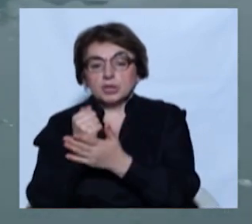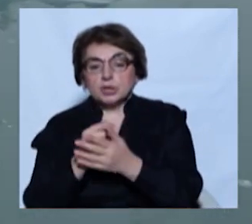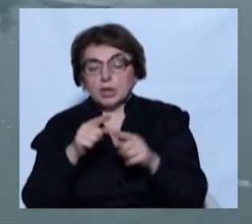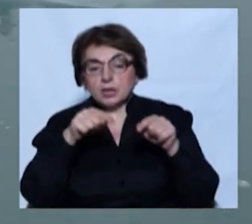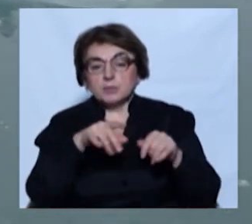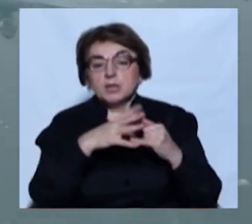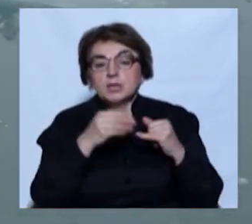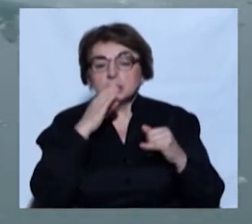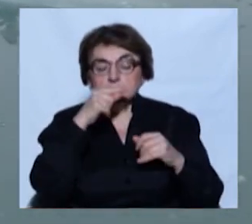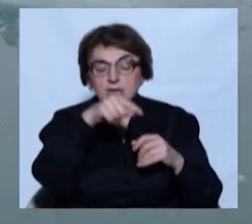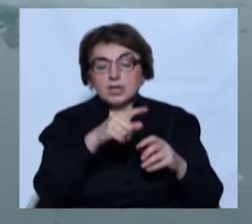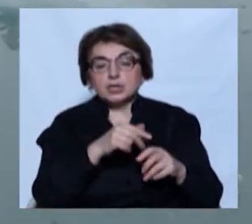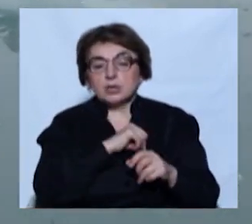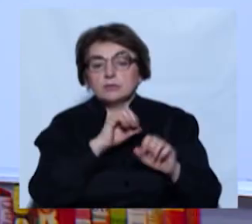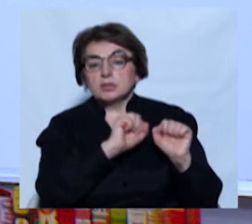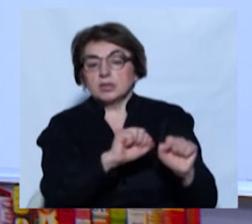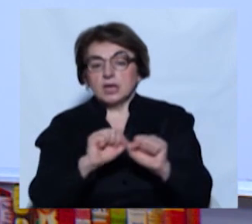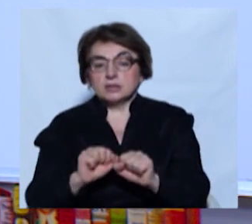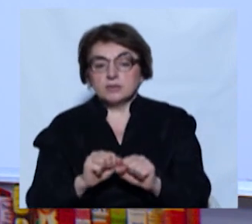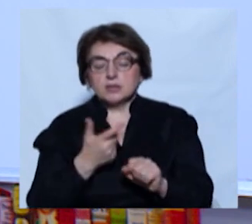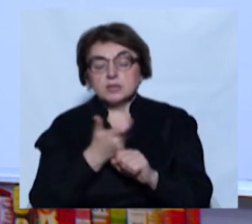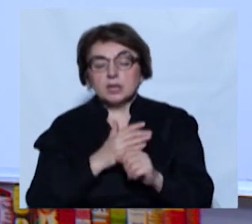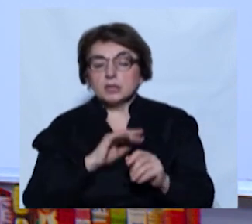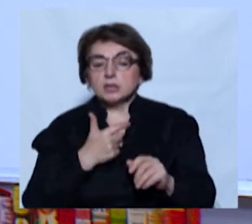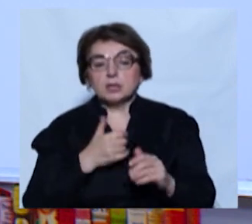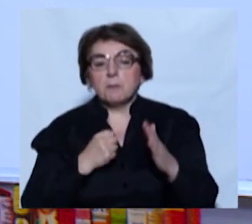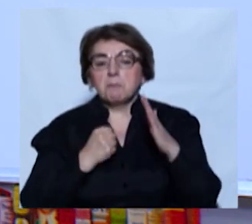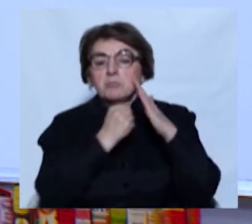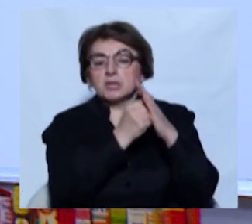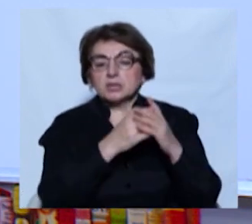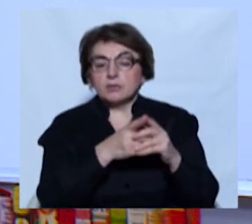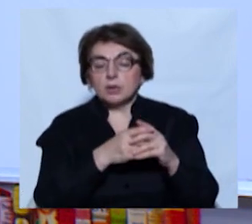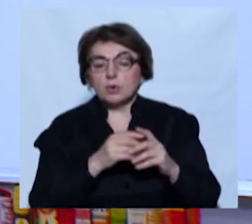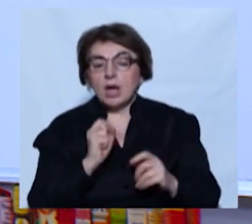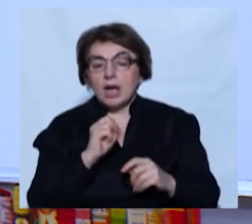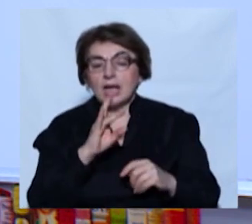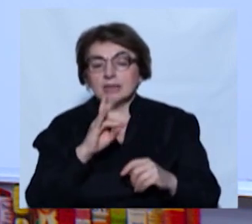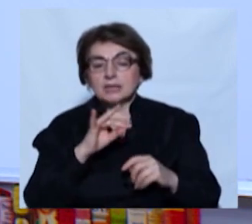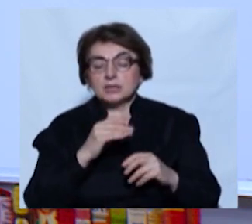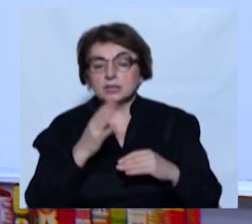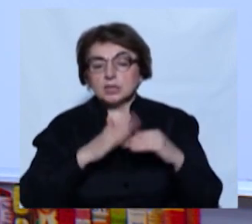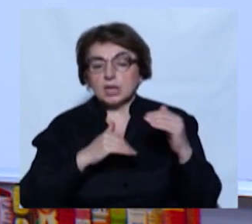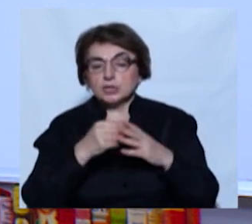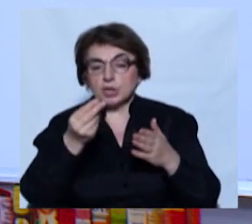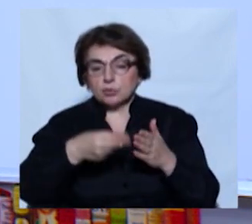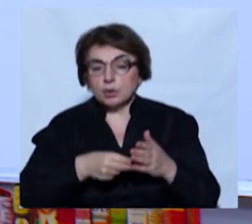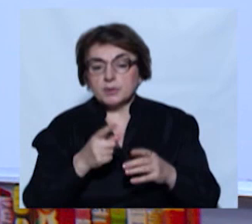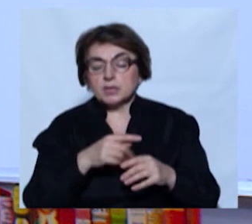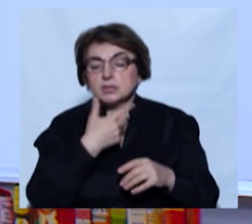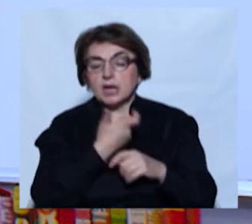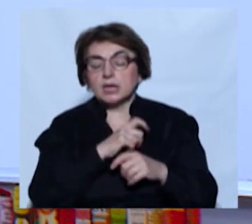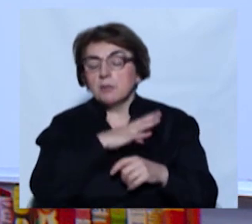აღნიშნულ წყლის ტერიტორიების თავისთავად დაცვას. ძალიან დიდი მიღწევა იყო ანტარქტიკის ხელშეკრულება, სადაც ასევე ძალიან